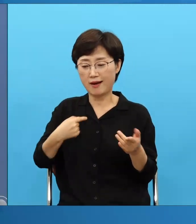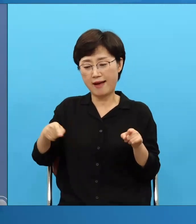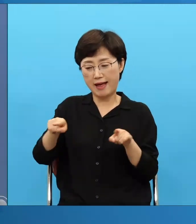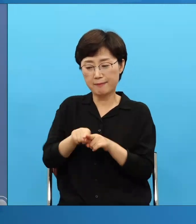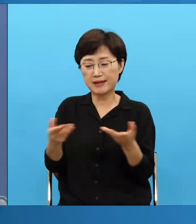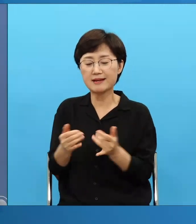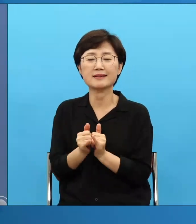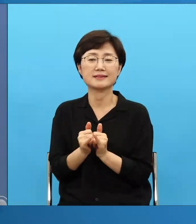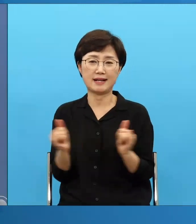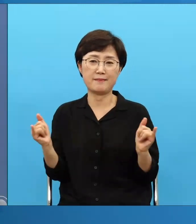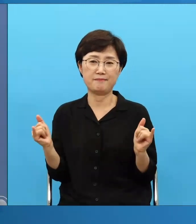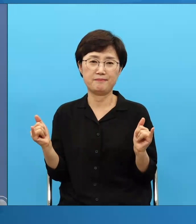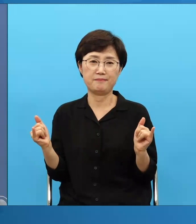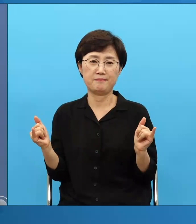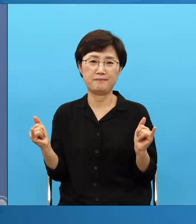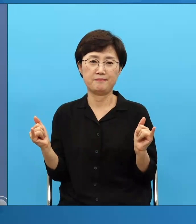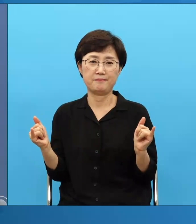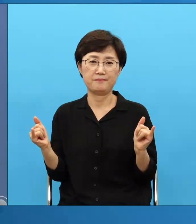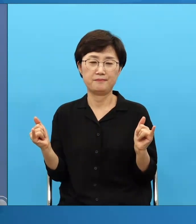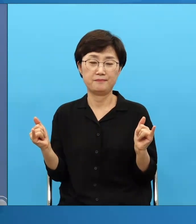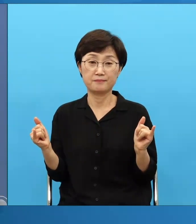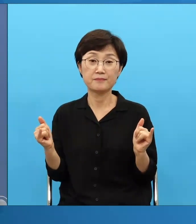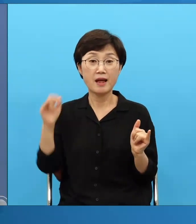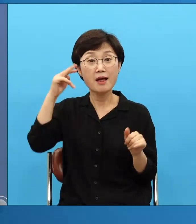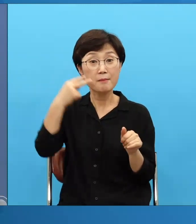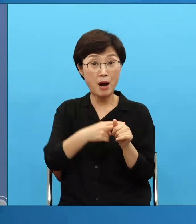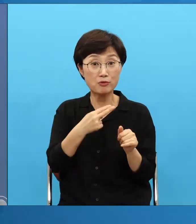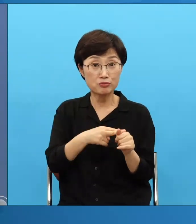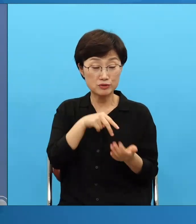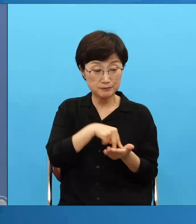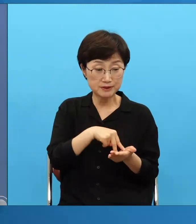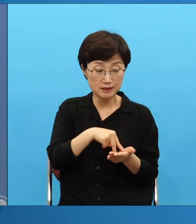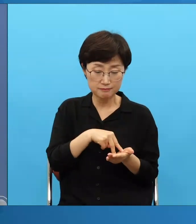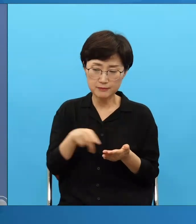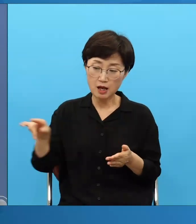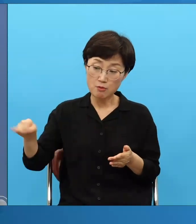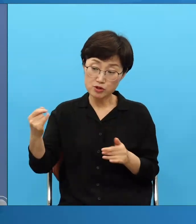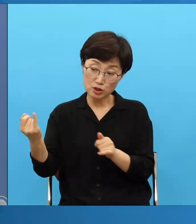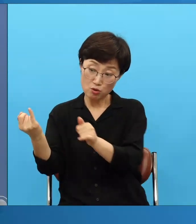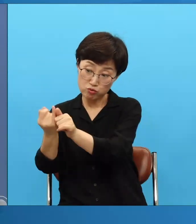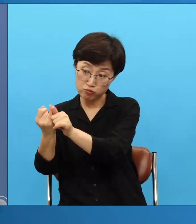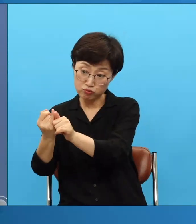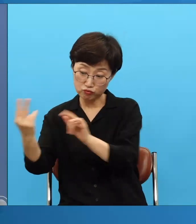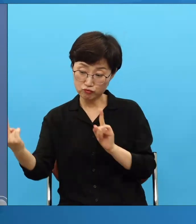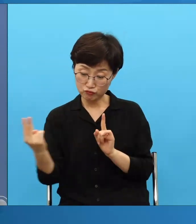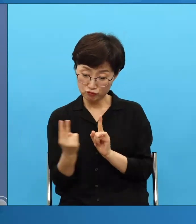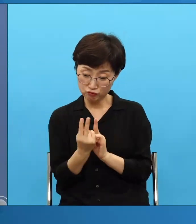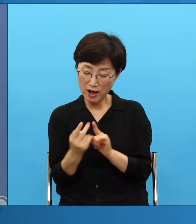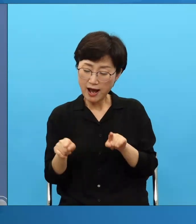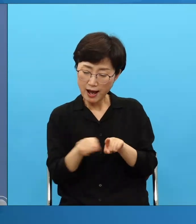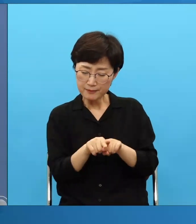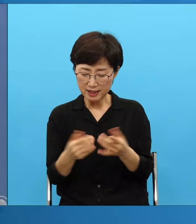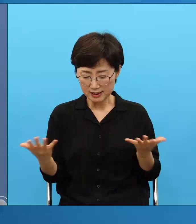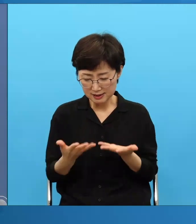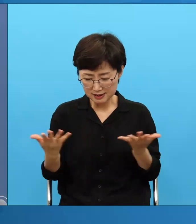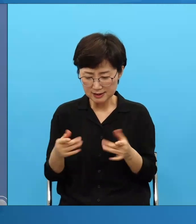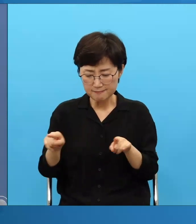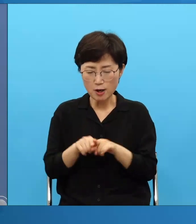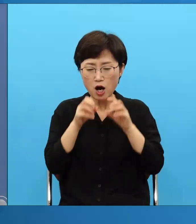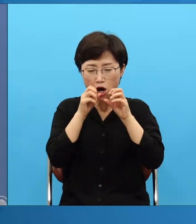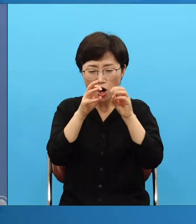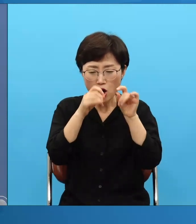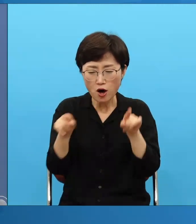바울이 느낄 co-workers. 때 느낀 걸 얘기한 거거든요. 딴 사람이 얘기한 게 로마에 편지 보낼 때 그 브리스가 부분 나의